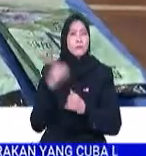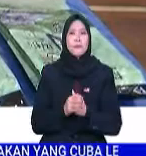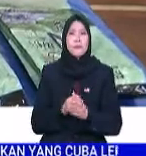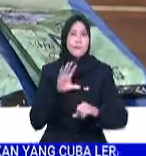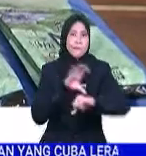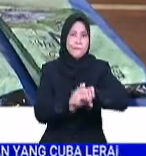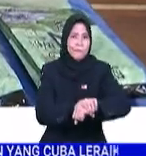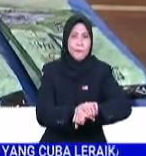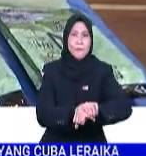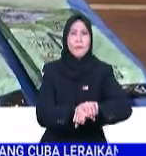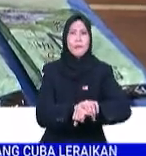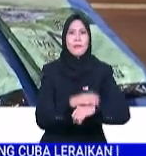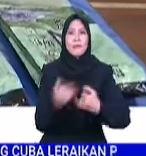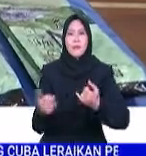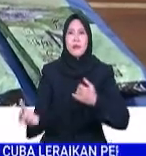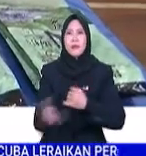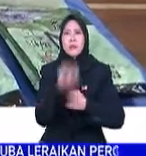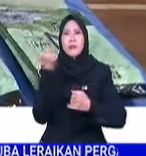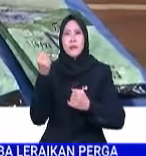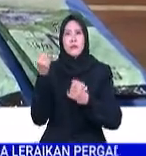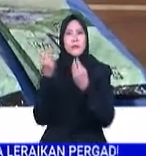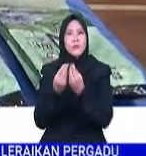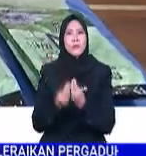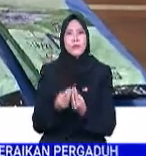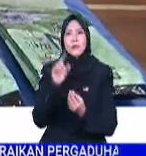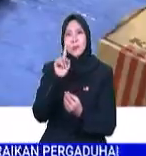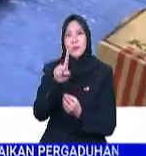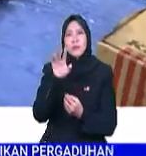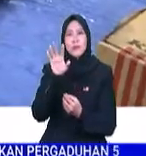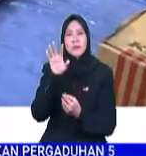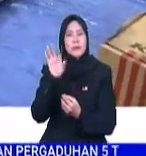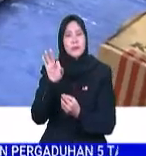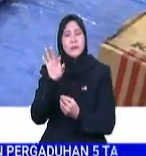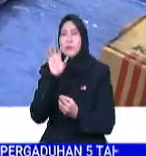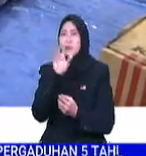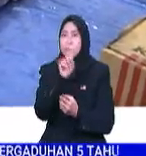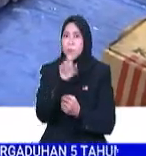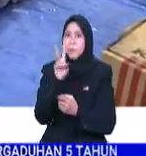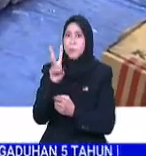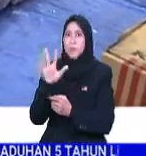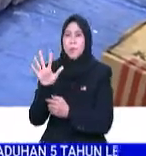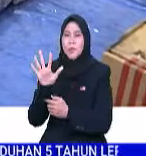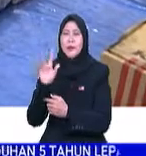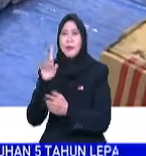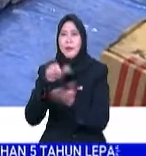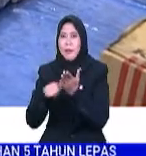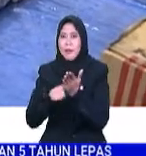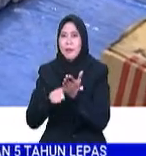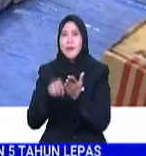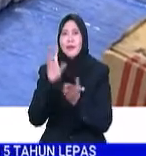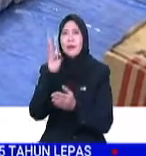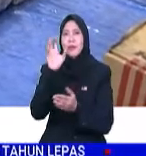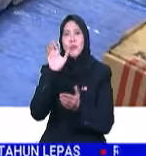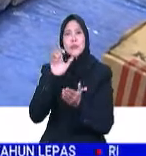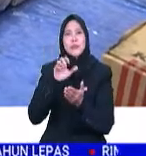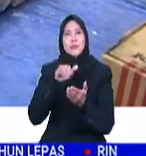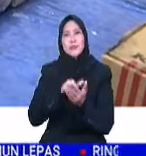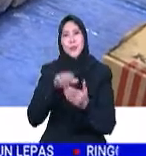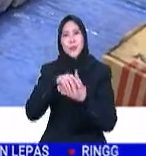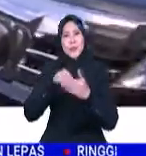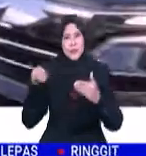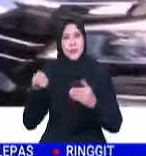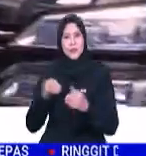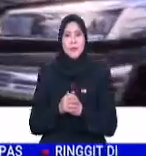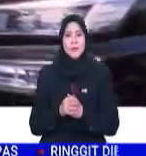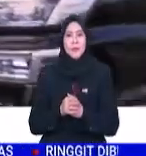Penahanan mereka membawa kepada rampasan hampir 165 kilogram dadah bernilai lebih RM600,000. Turut